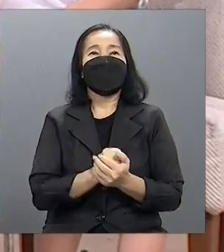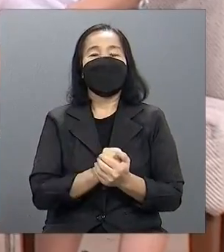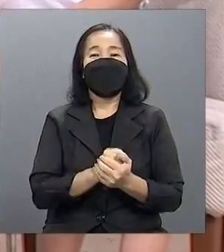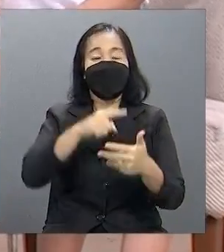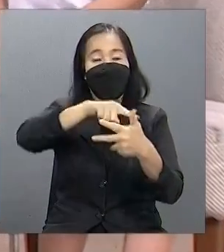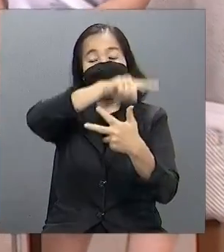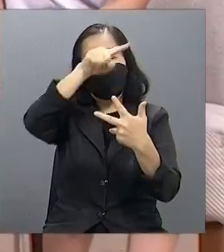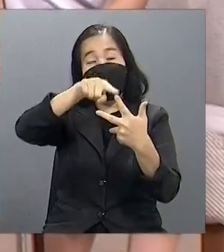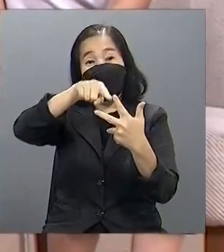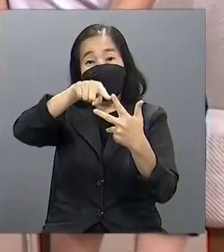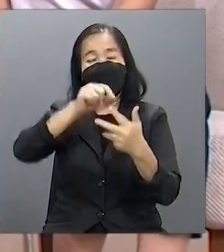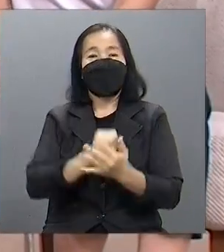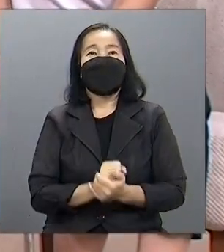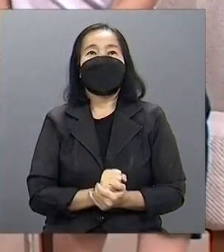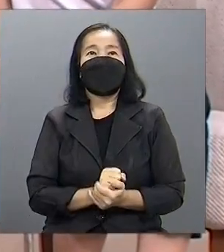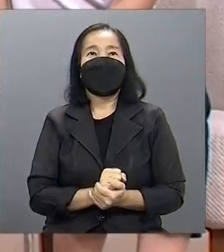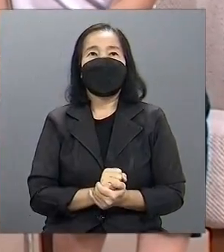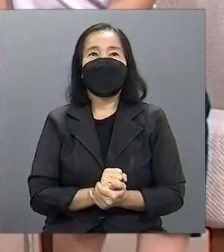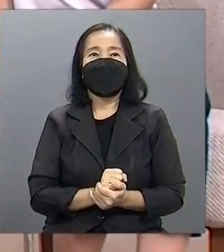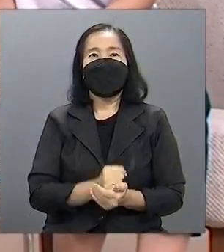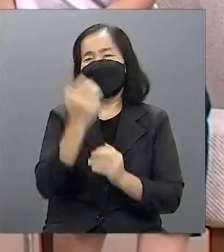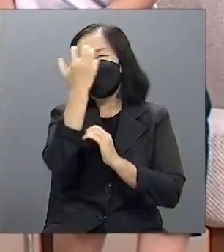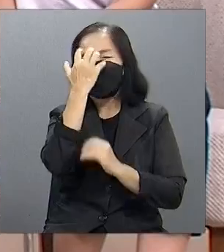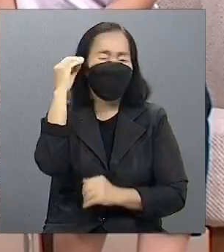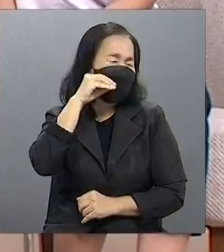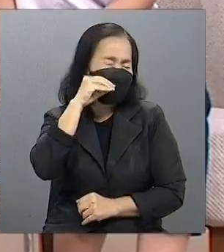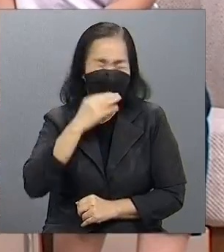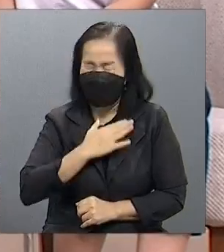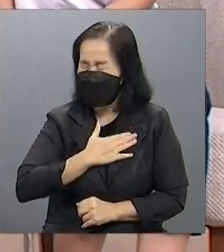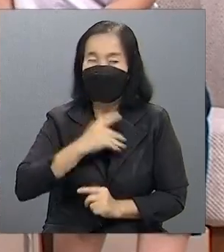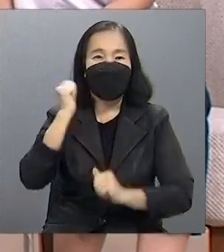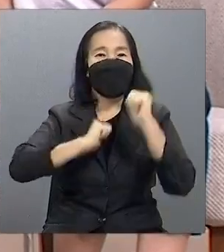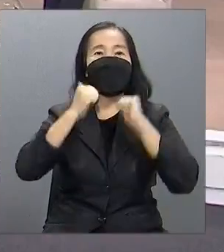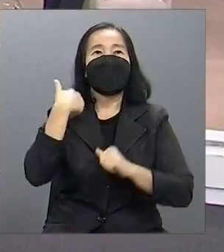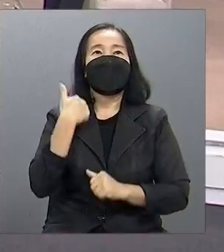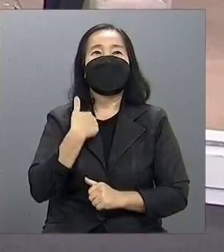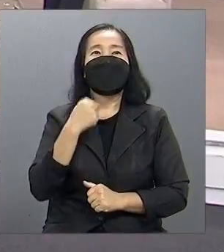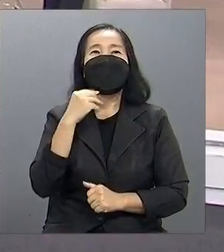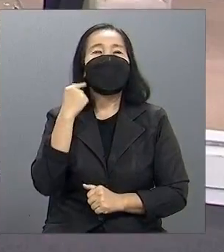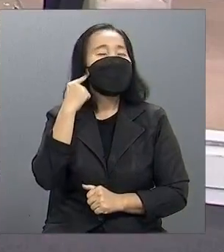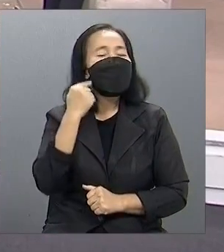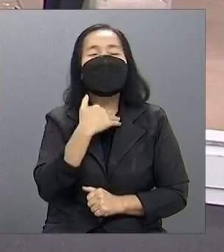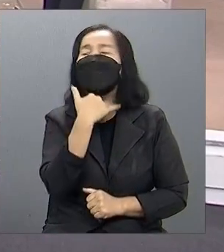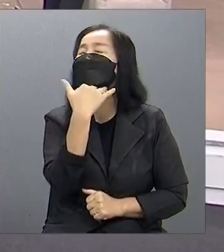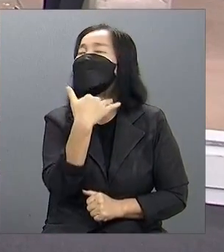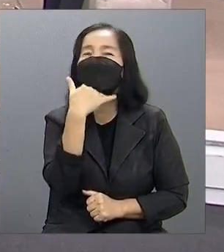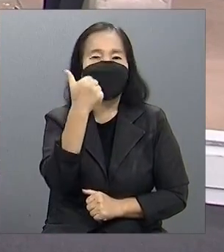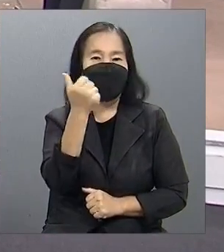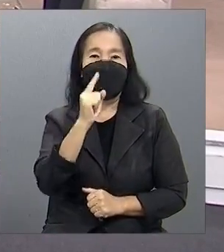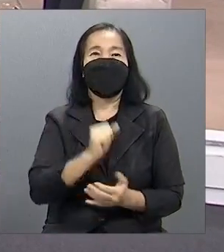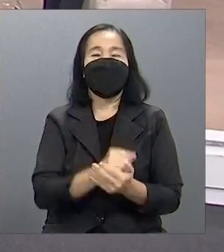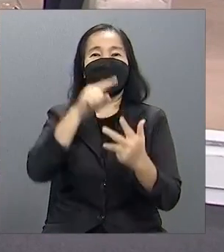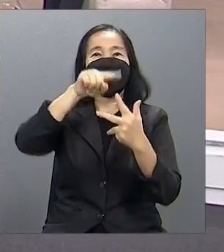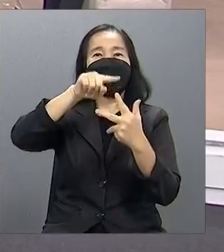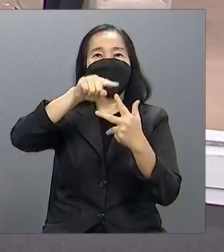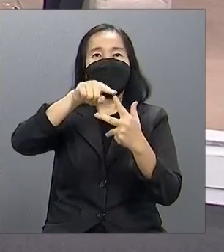มติดตามมาตลอดเลยคือถ้าเกิดดูเมื่อก่อนดูละครเนาะจะได้ยินเสียงแล้วโอ้โหจำเสียงของท่านนี้ได้เลยนะครับคุณดวงดาวทารุจินดาครับ